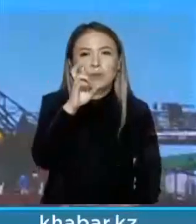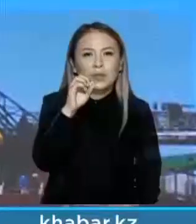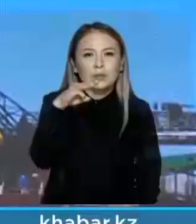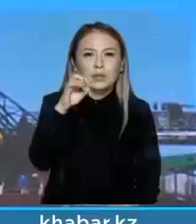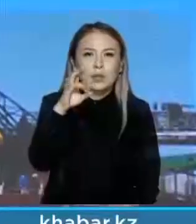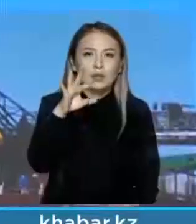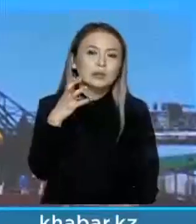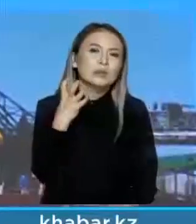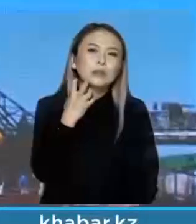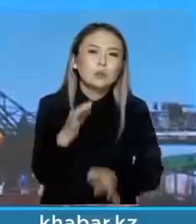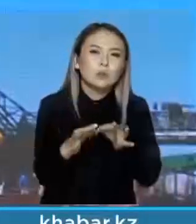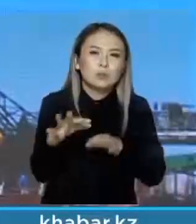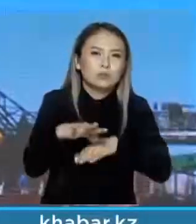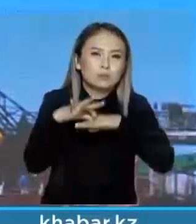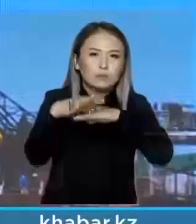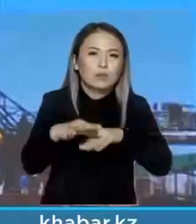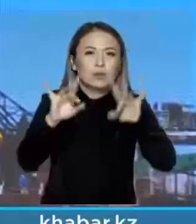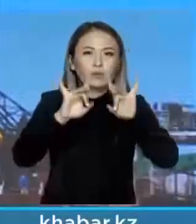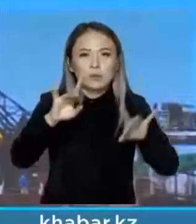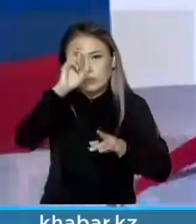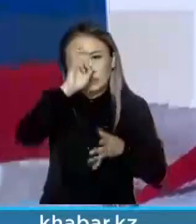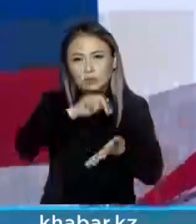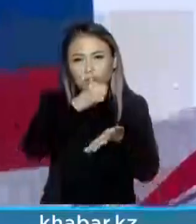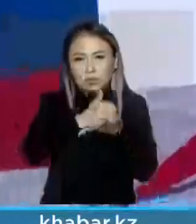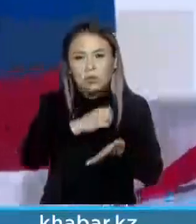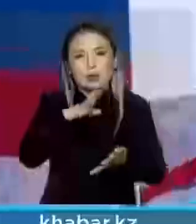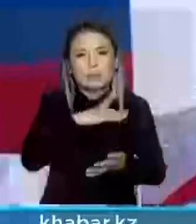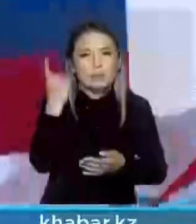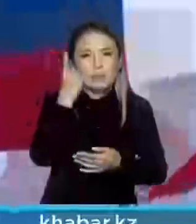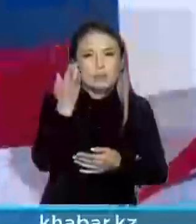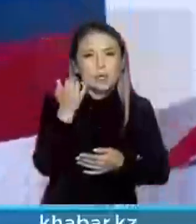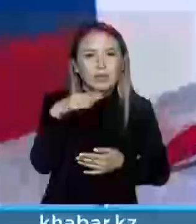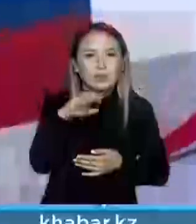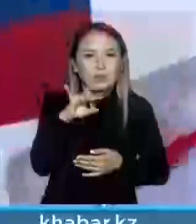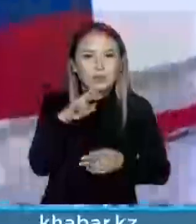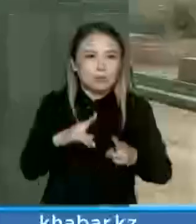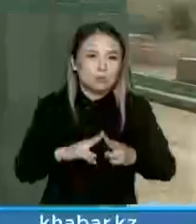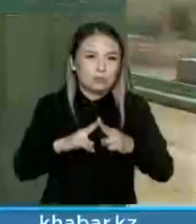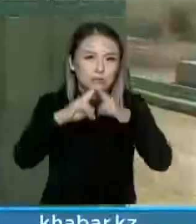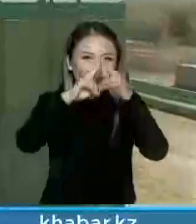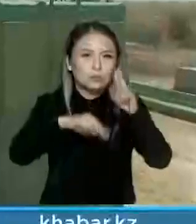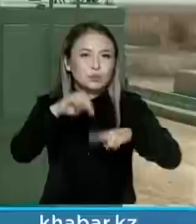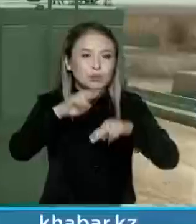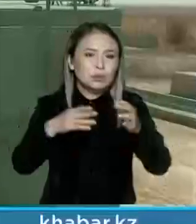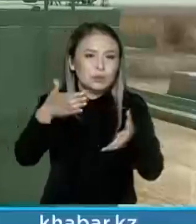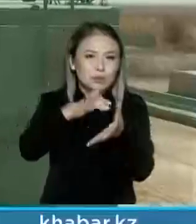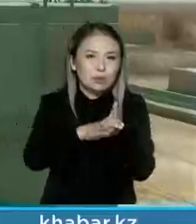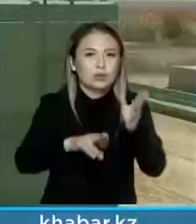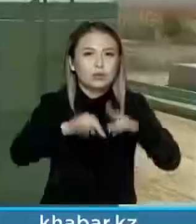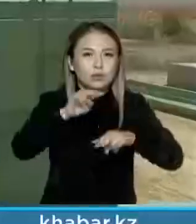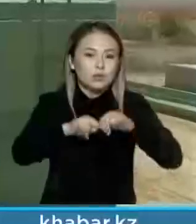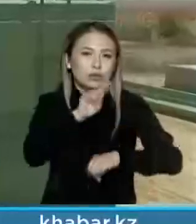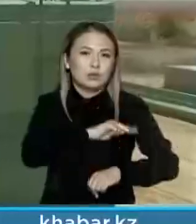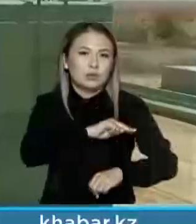Бектеновтың Қызылорда облысына сапары барысында айтылды. Үкімет басшысы әуелі бәйтерек зымыран кешенінің құрылысымен танысты.